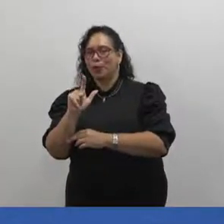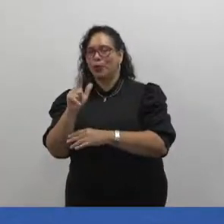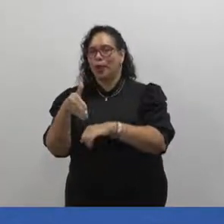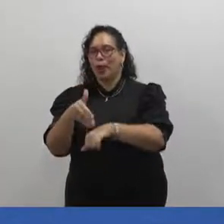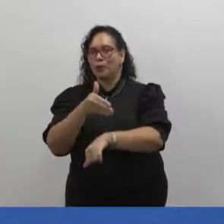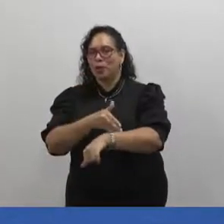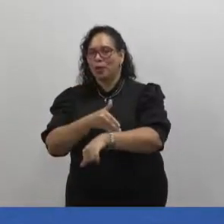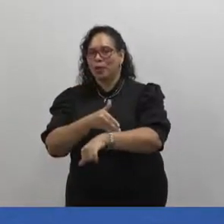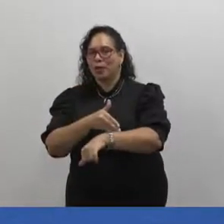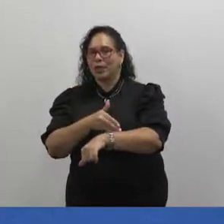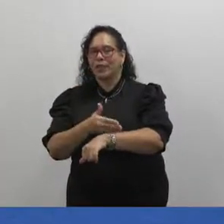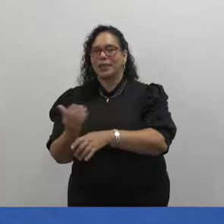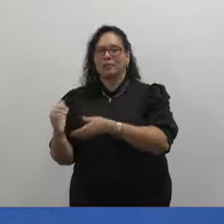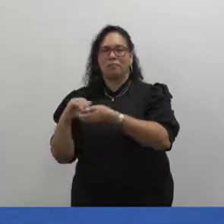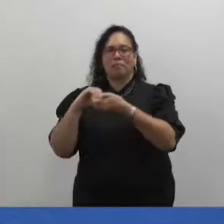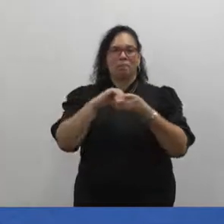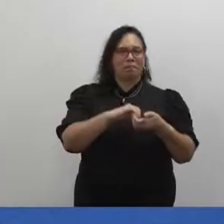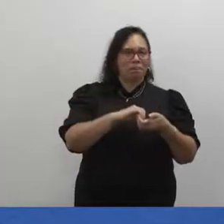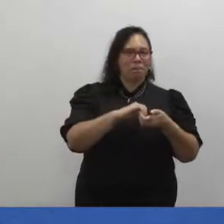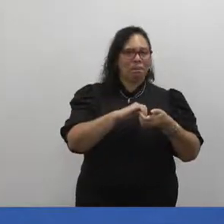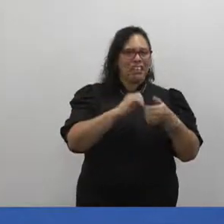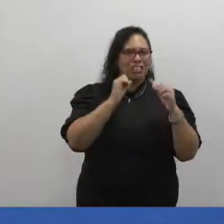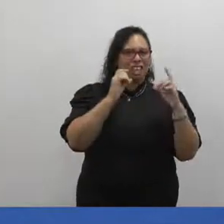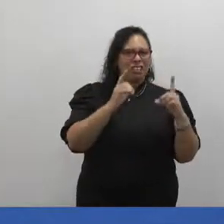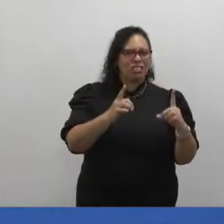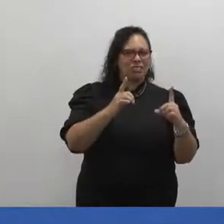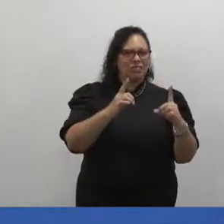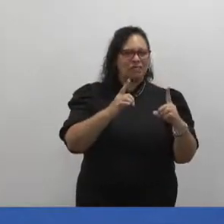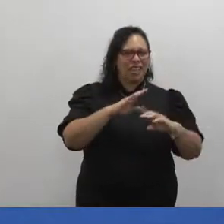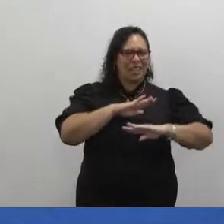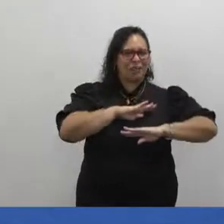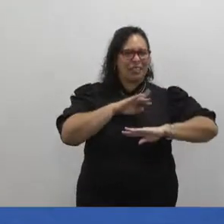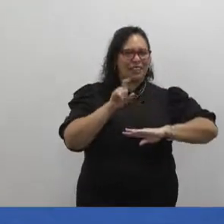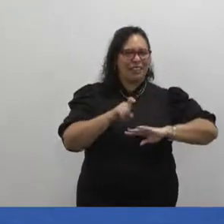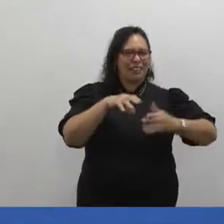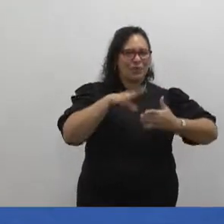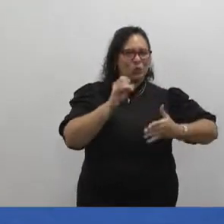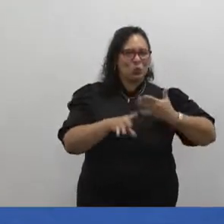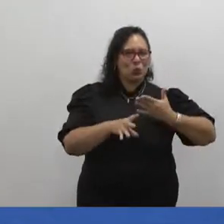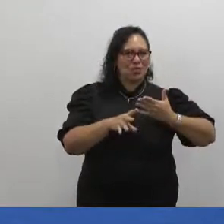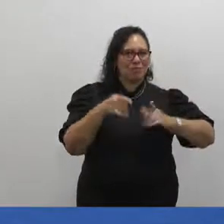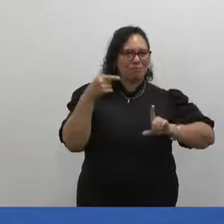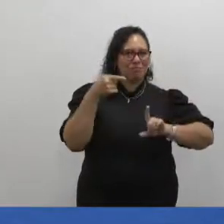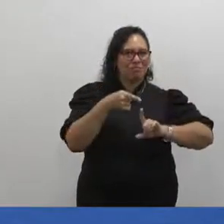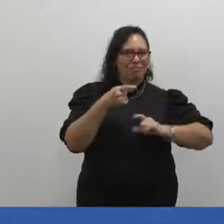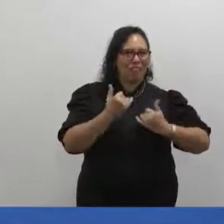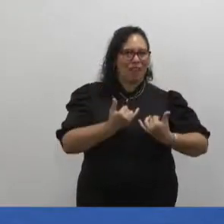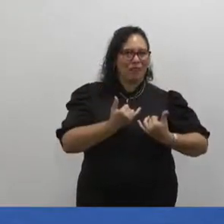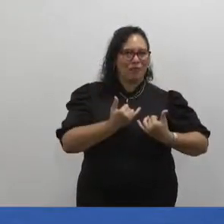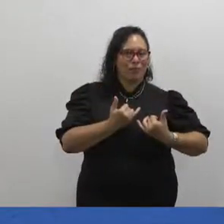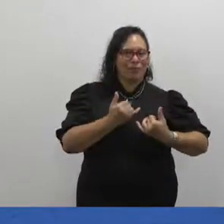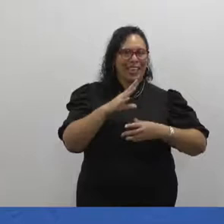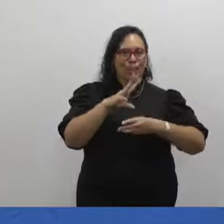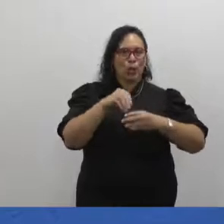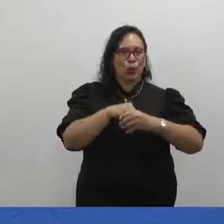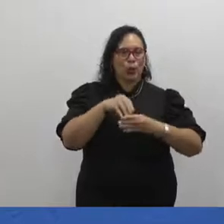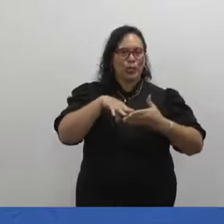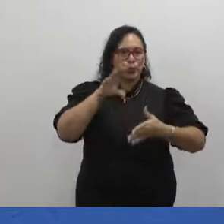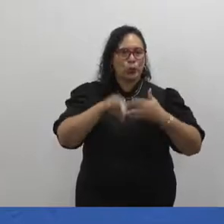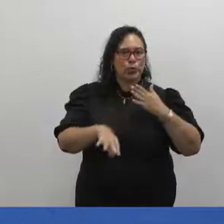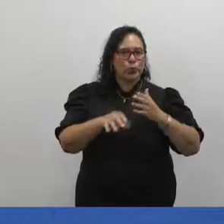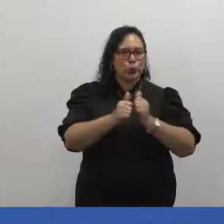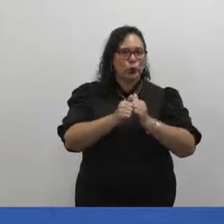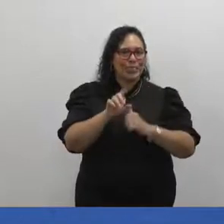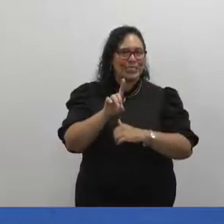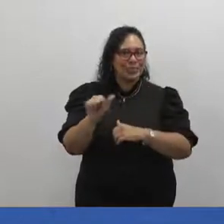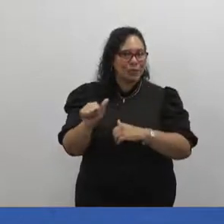nữa đâm bây tâm rừng ca con sát rồi bác dường rồi chấm đại cao này nơi bên này mình sẽ đã xâm khả nà tâm nạ tâm